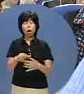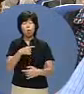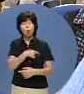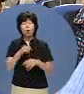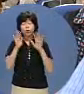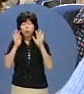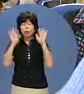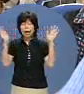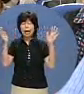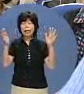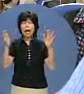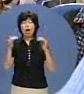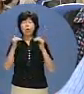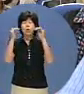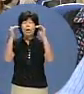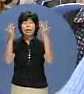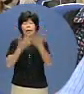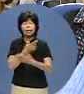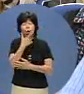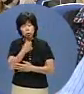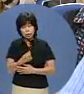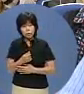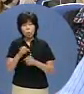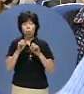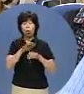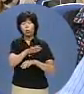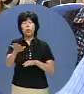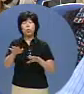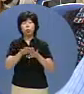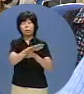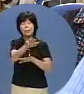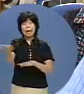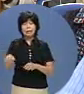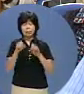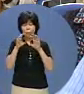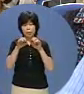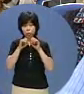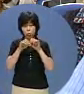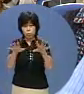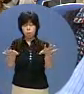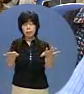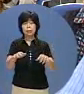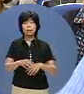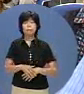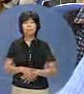ほしいですと子どもたちにメッセージを送りました。